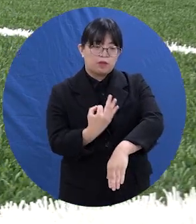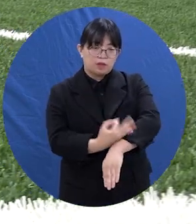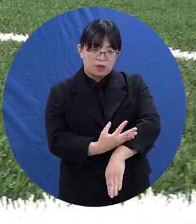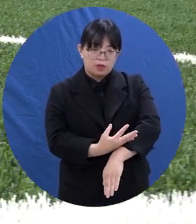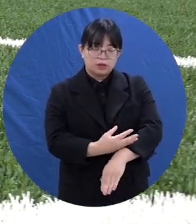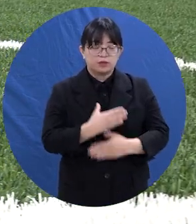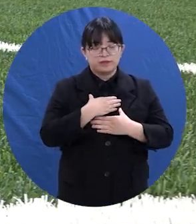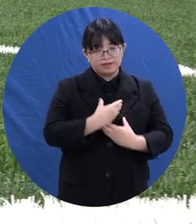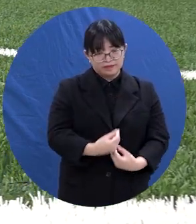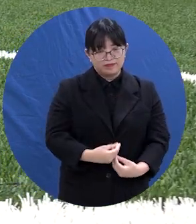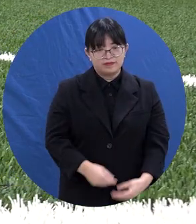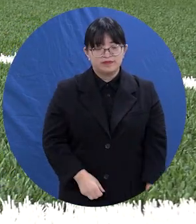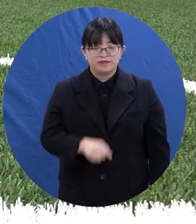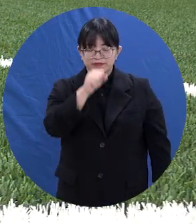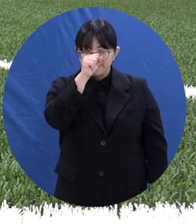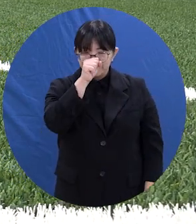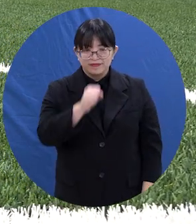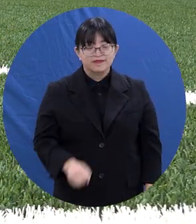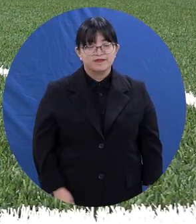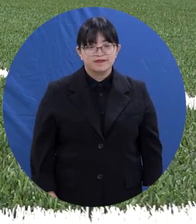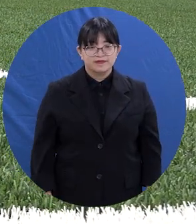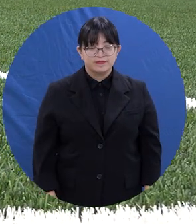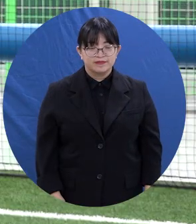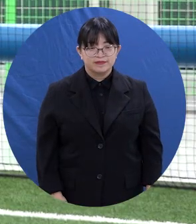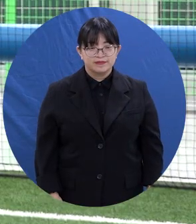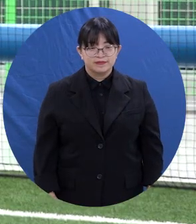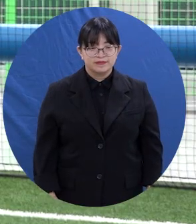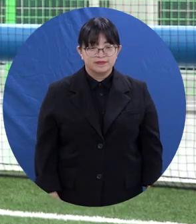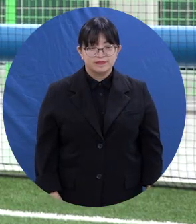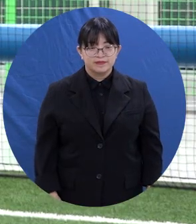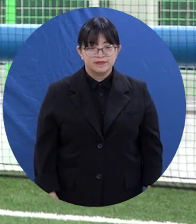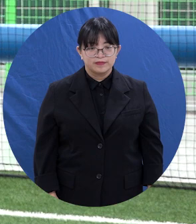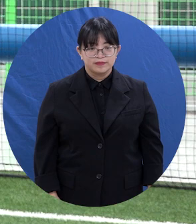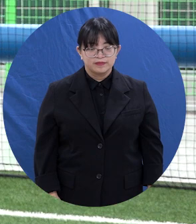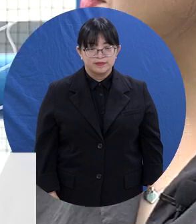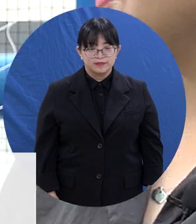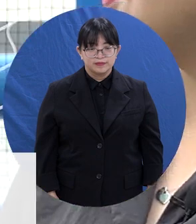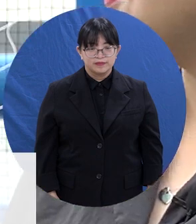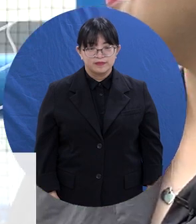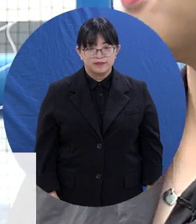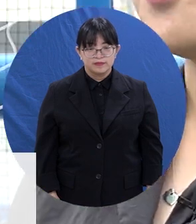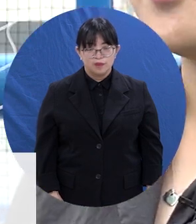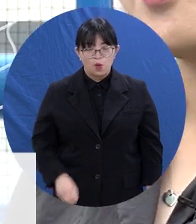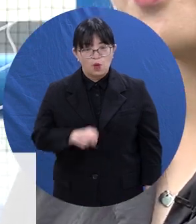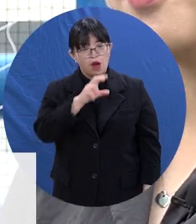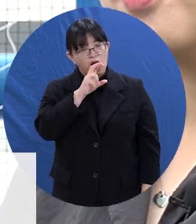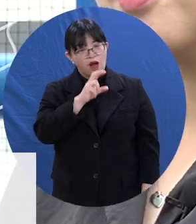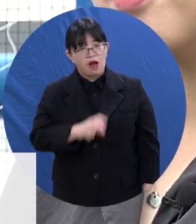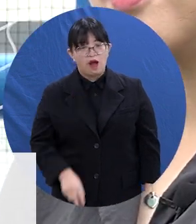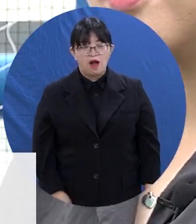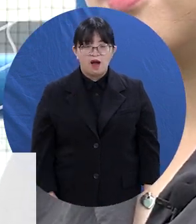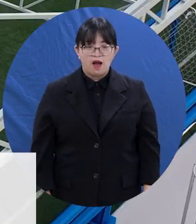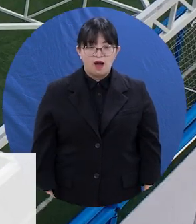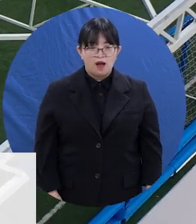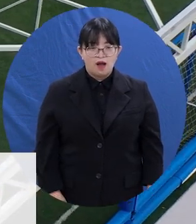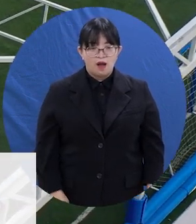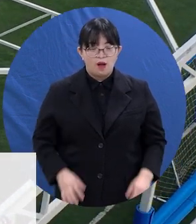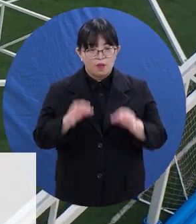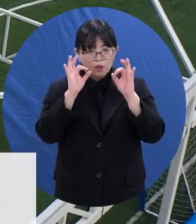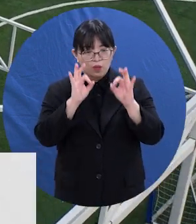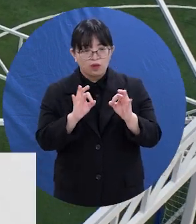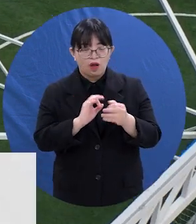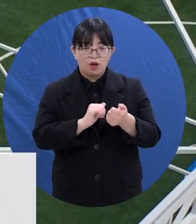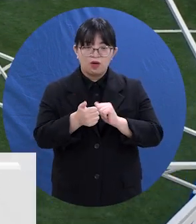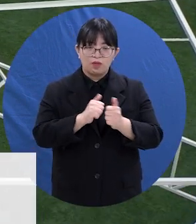우와, 와, 여기 보기만 해도 막 달리고 싶어지는데요. 이곳은 저희들 그